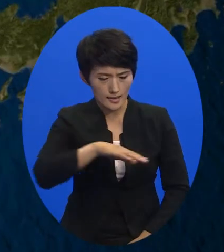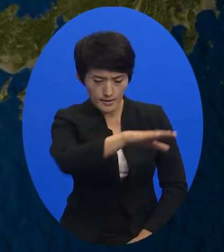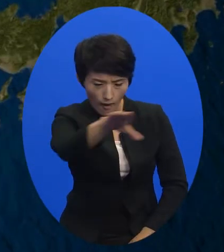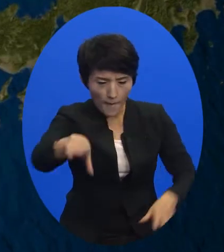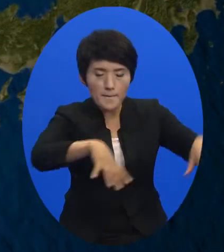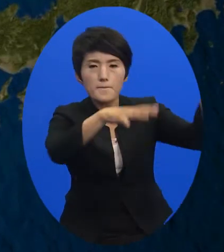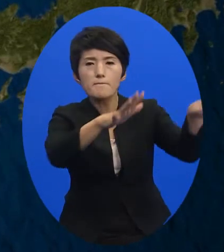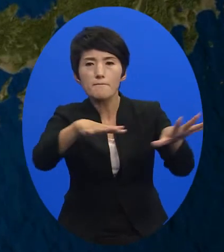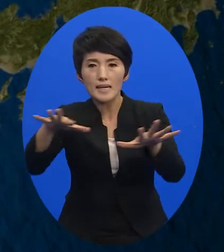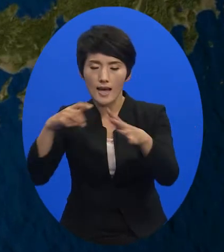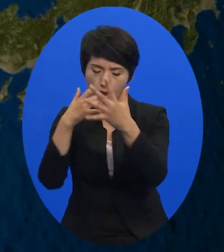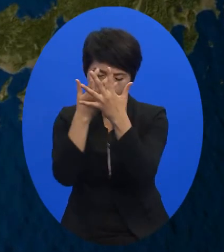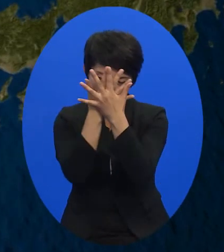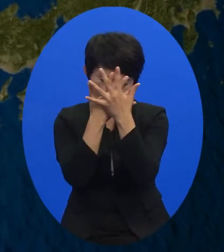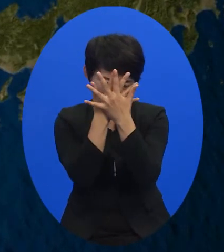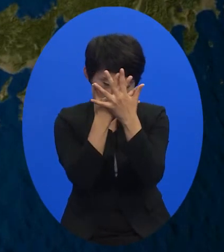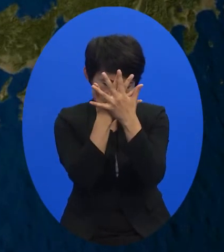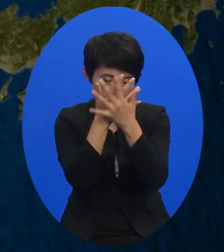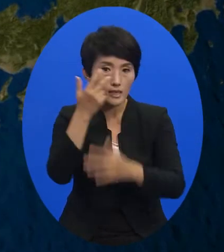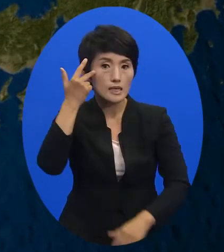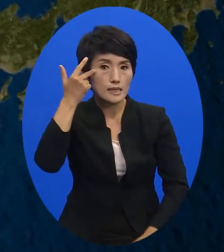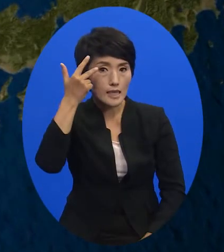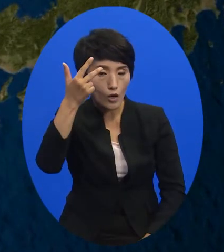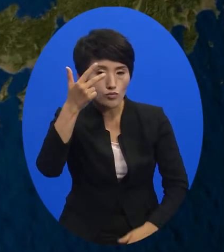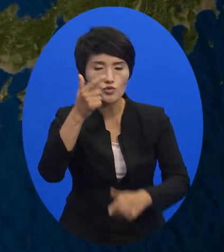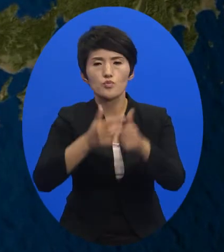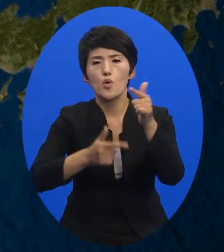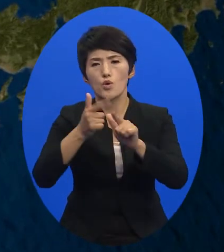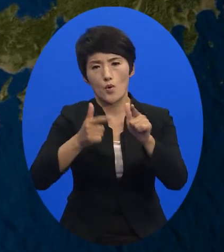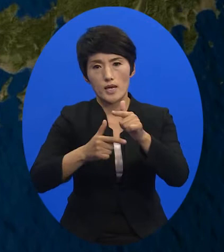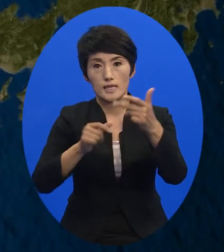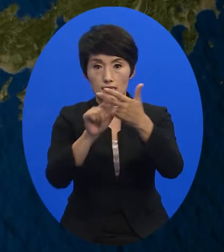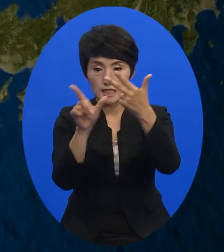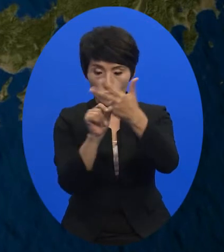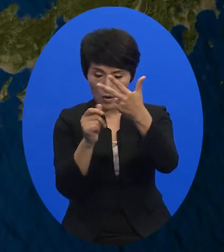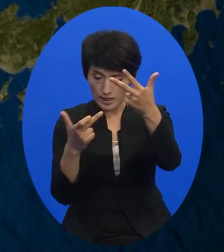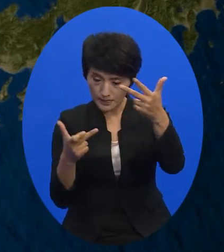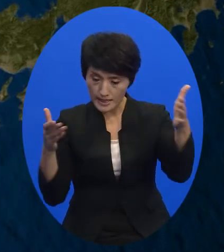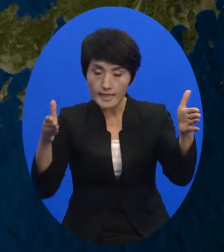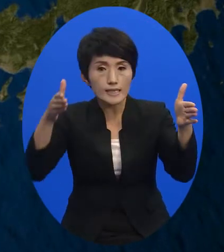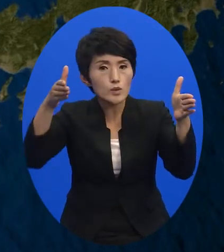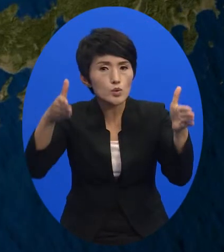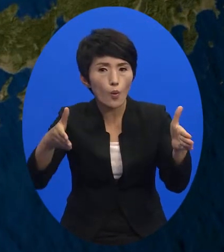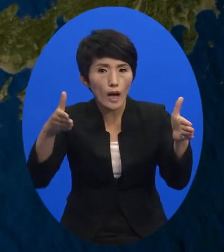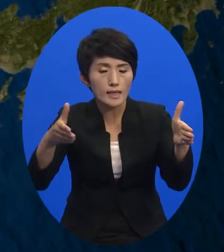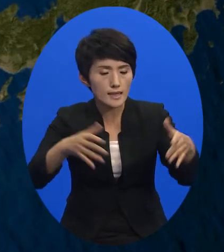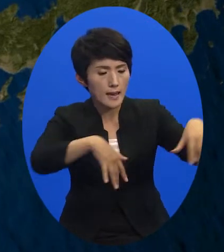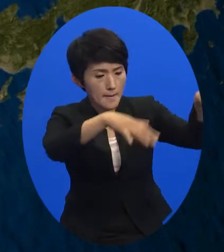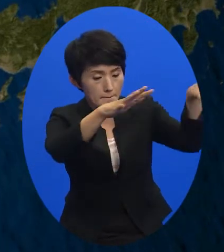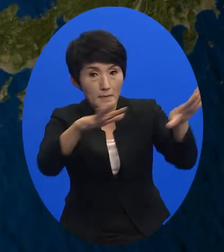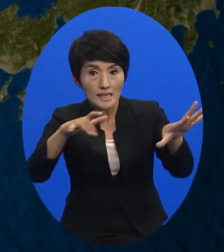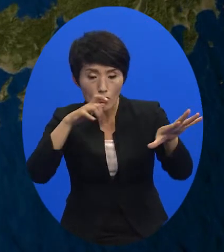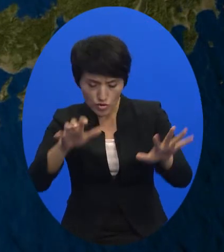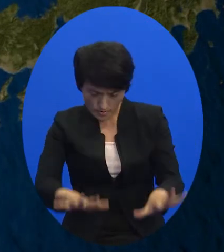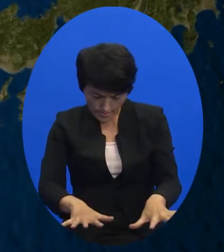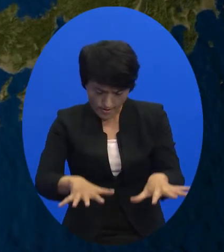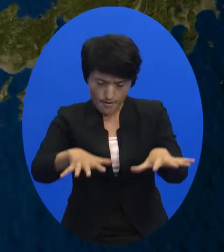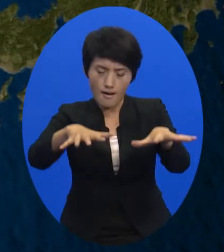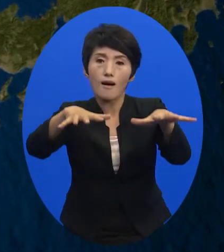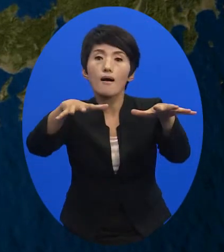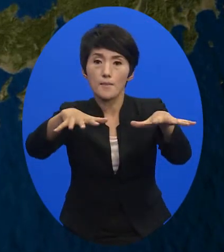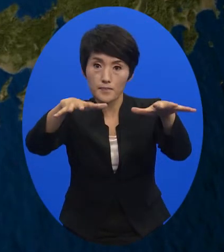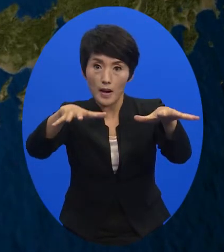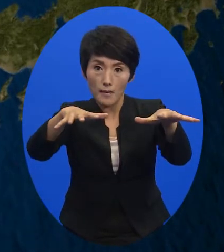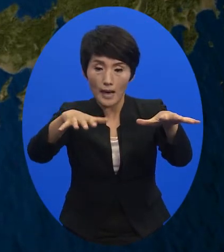안개가 끼는 곳이 있겠습니다. 한편 다음 주 목요일인 17일까지는 천문조에 의해 바닷물의 높이가 높은